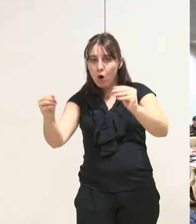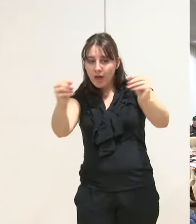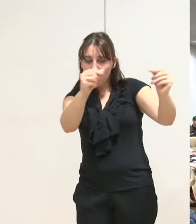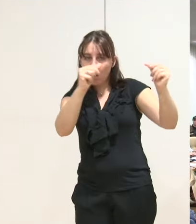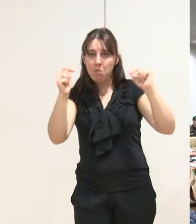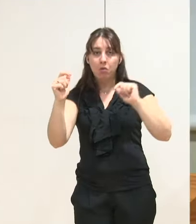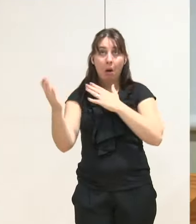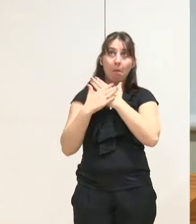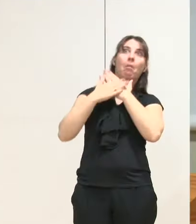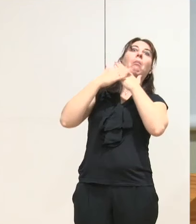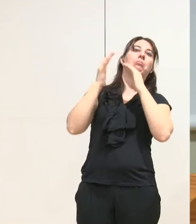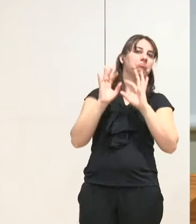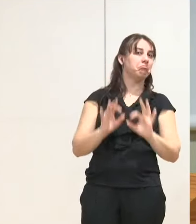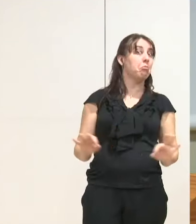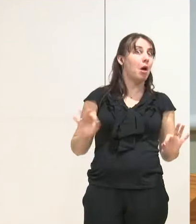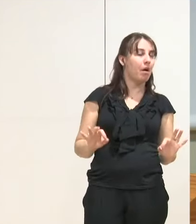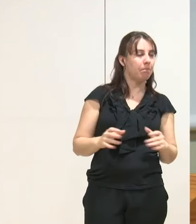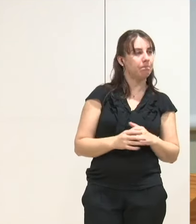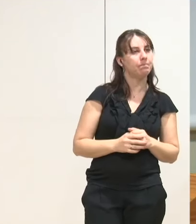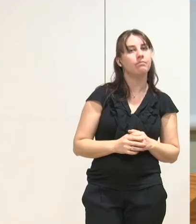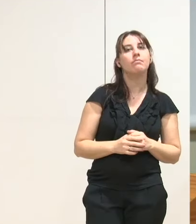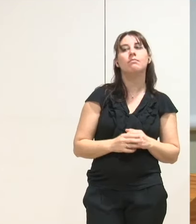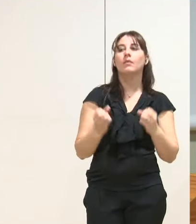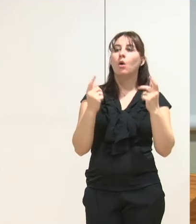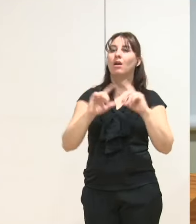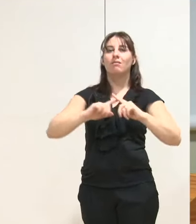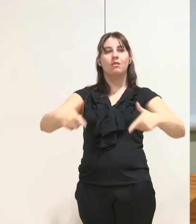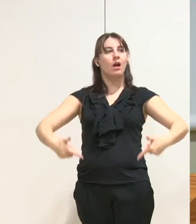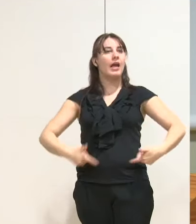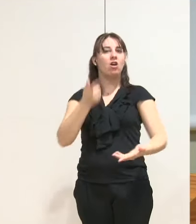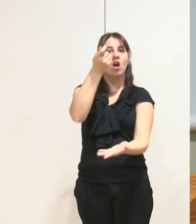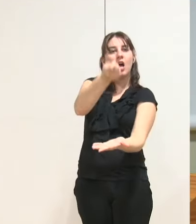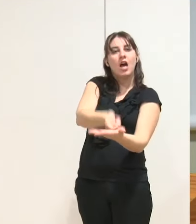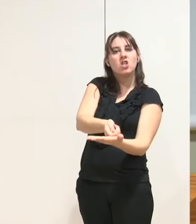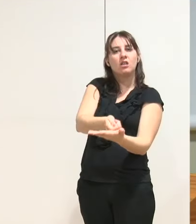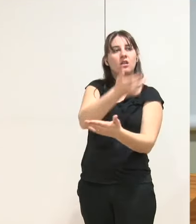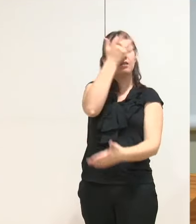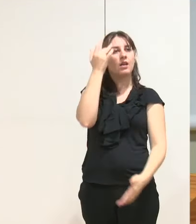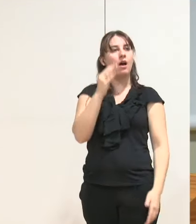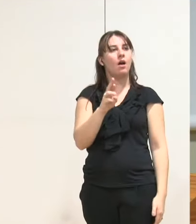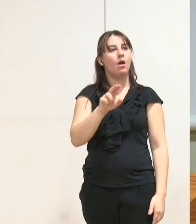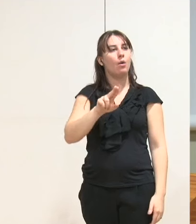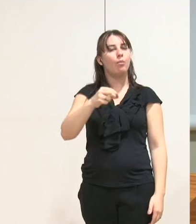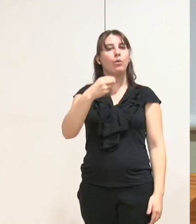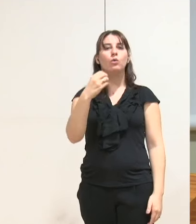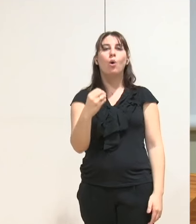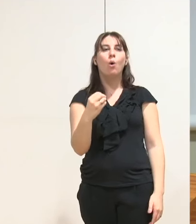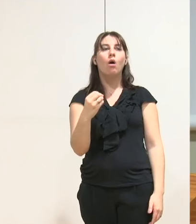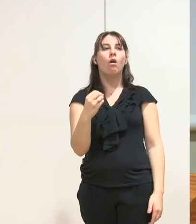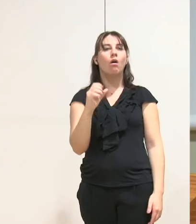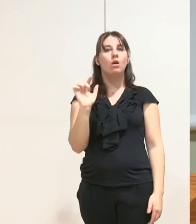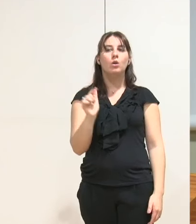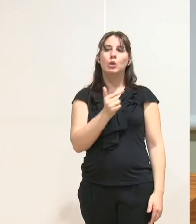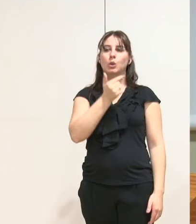bien euh je trouve cette l'acquisition de l'école Saint bruneo donc qui est le 2è élément un peu